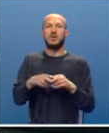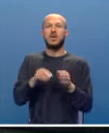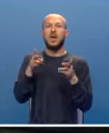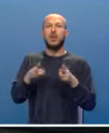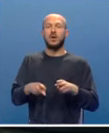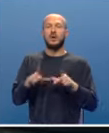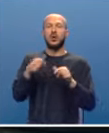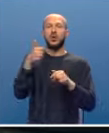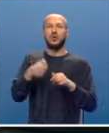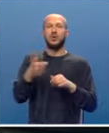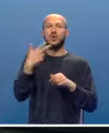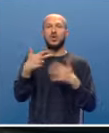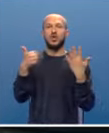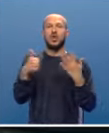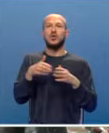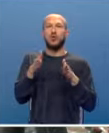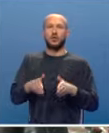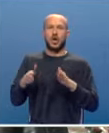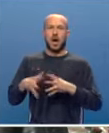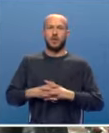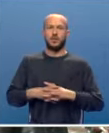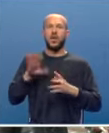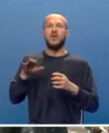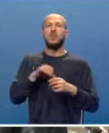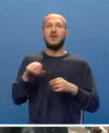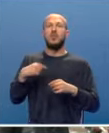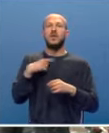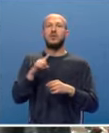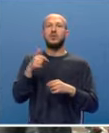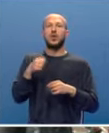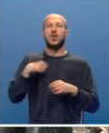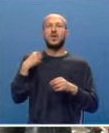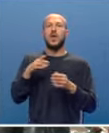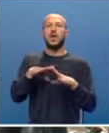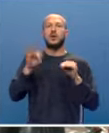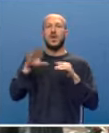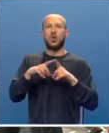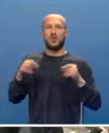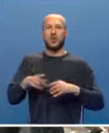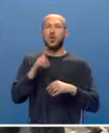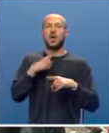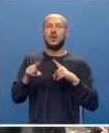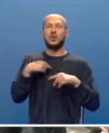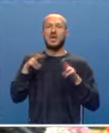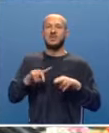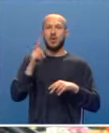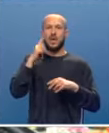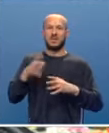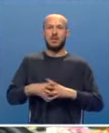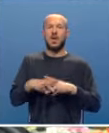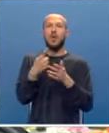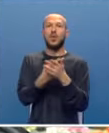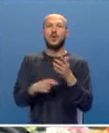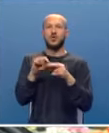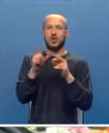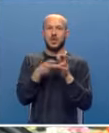pohranjeni u 136 kovčega. Ovim tempom mi za 200 godina nećemo identifikovati te lica. Koji je razlog, ja stvarno ne znam. Porazna je